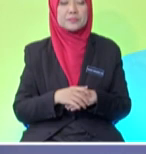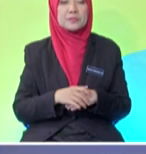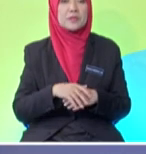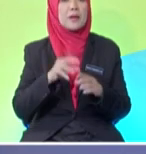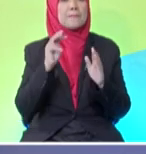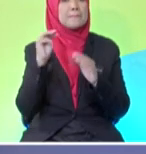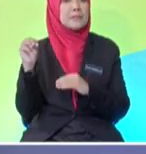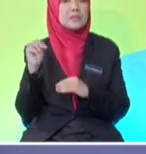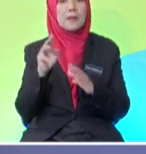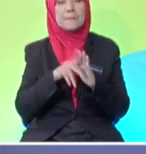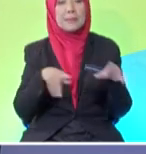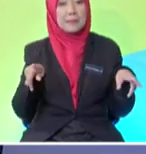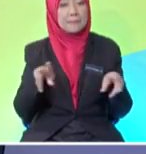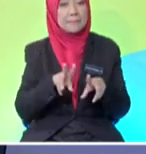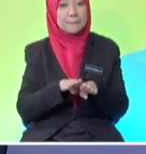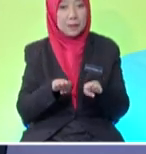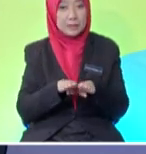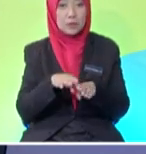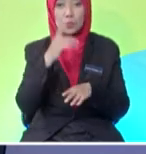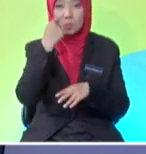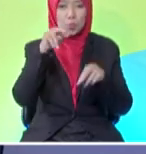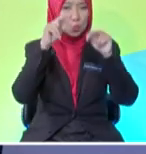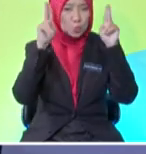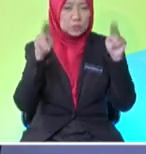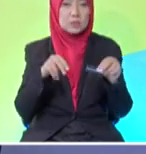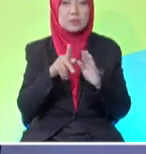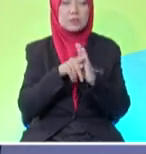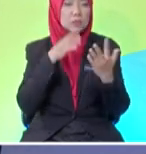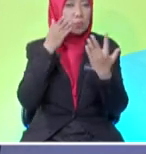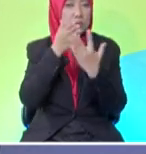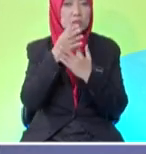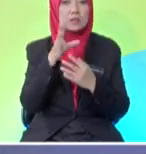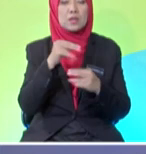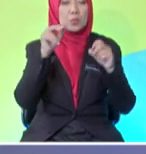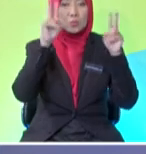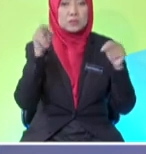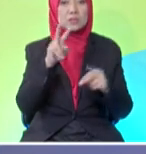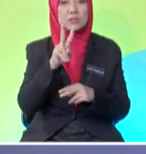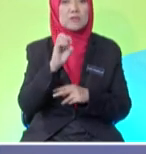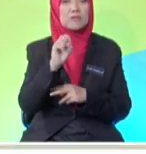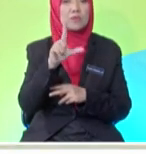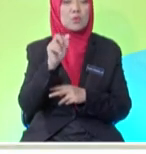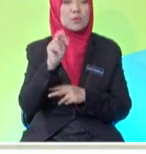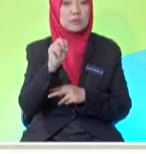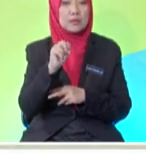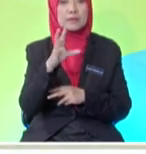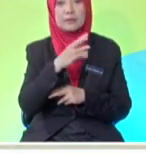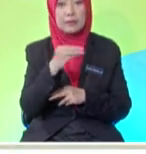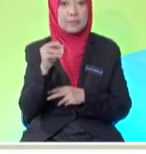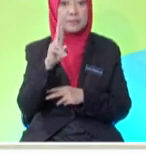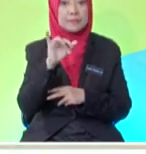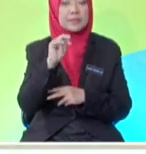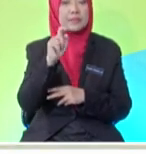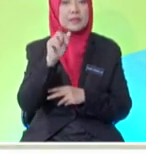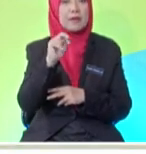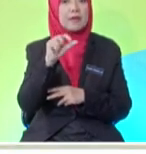digunakan untuk menguji keterusan dan mengukur Nilai muatan pada nilai volta dan juga rintangan Oke